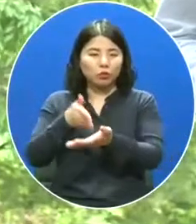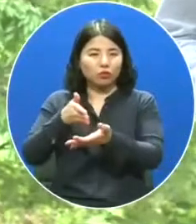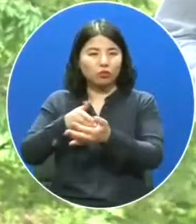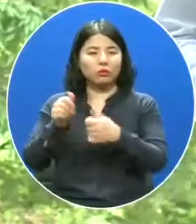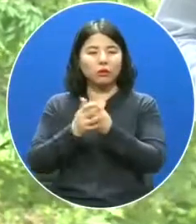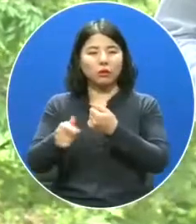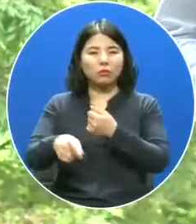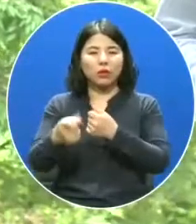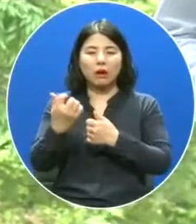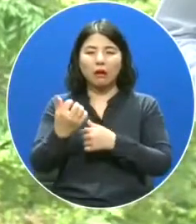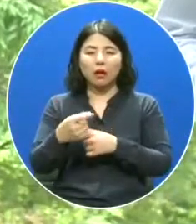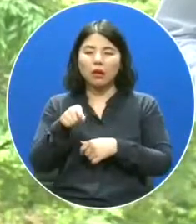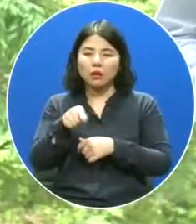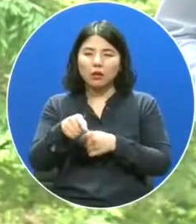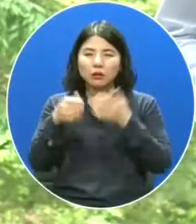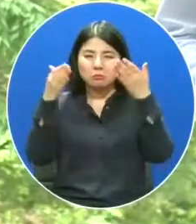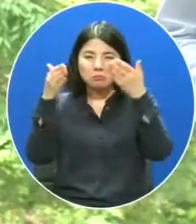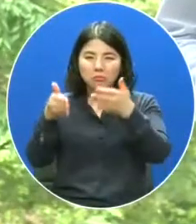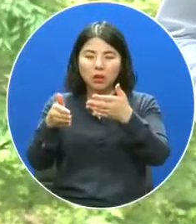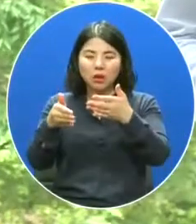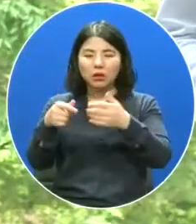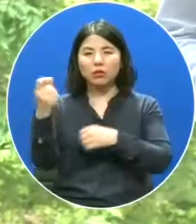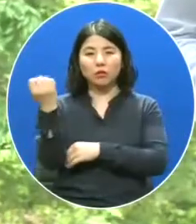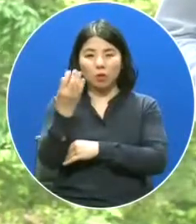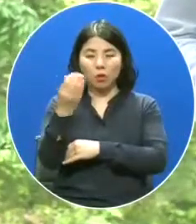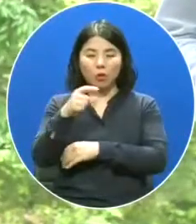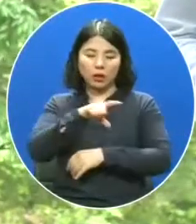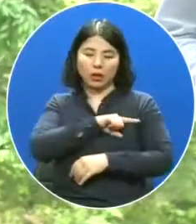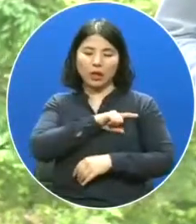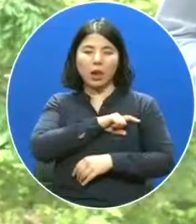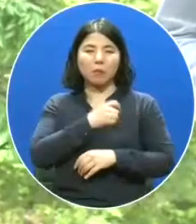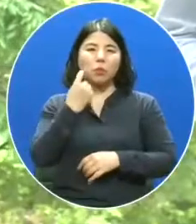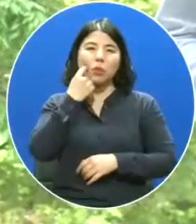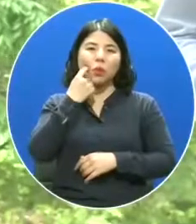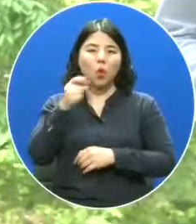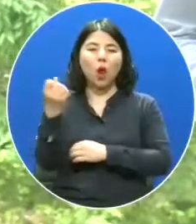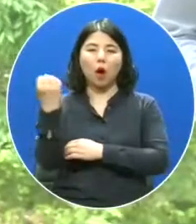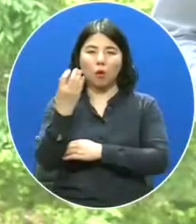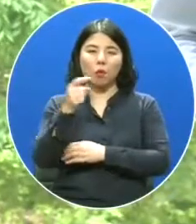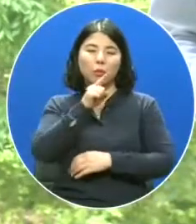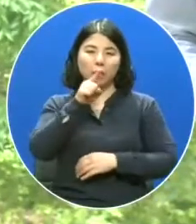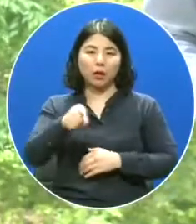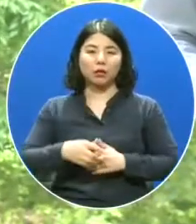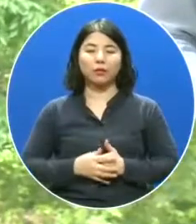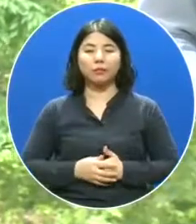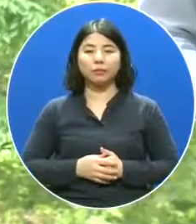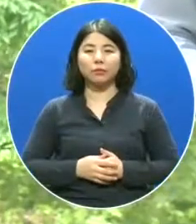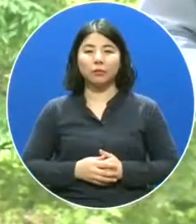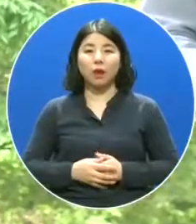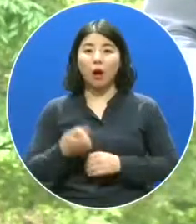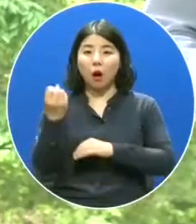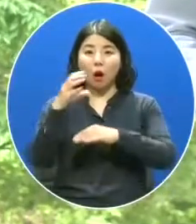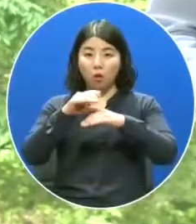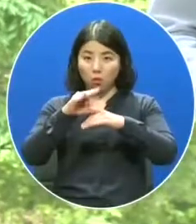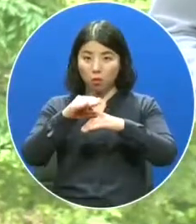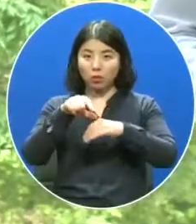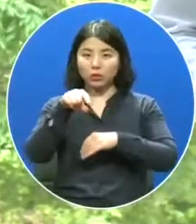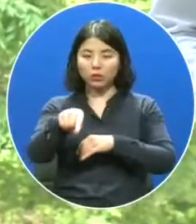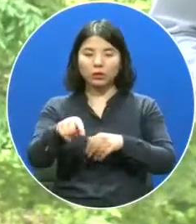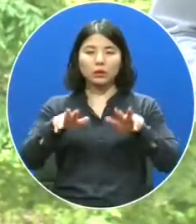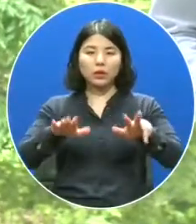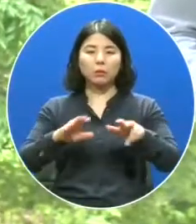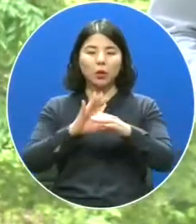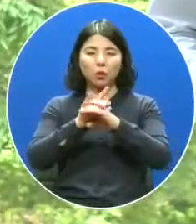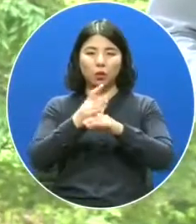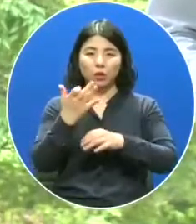함으로써 선정주의적 경향을 띠는 저널리즘을 우리는 황색 언론이라고 부릅니다. 언론은 이번